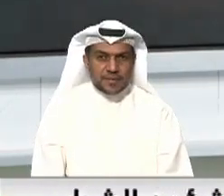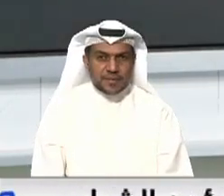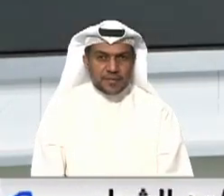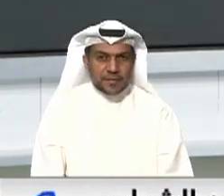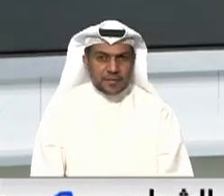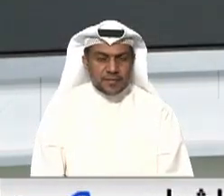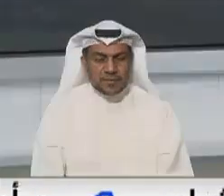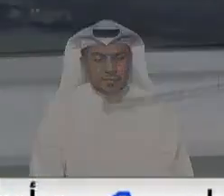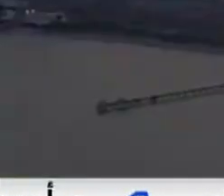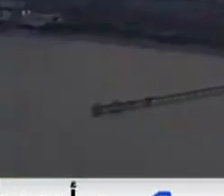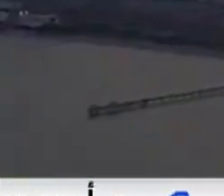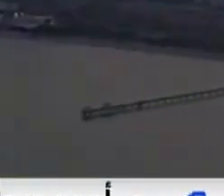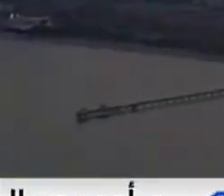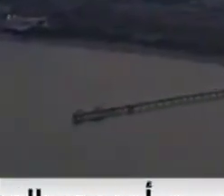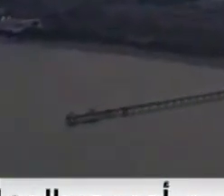النشره